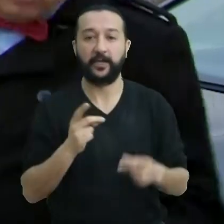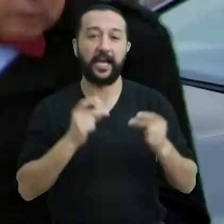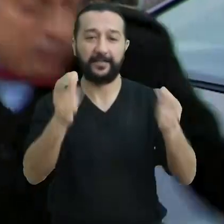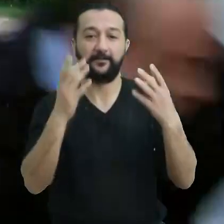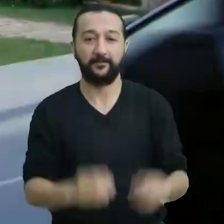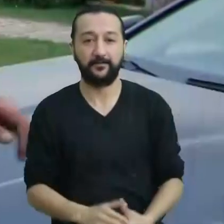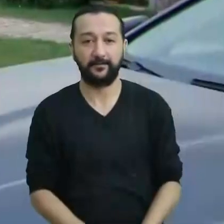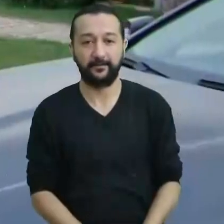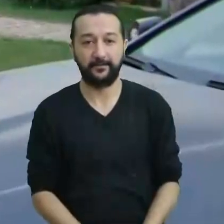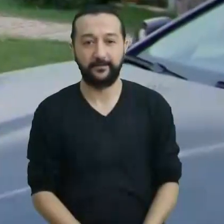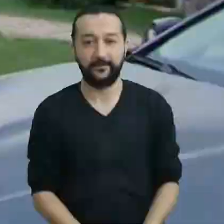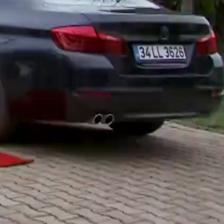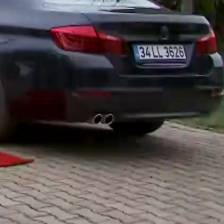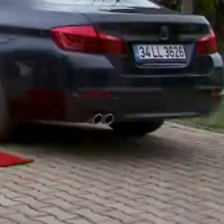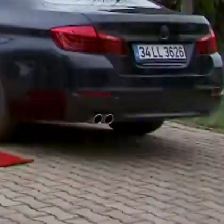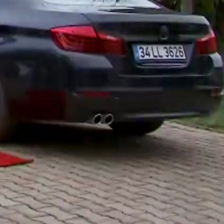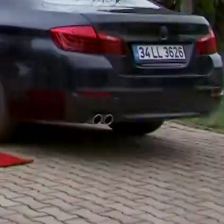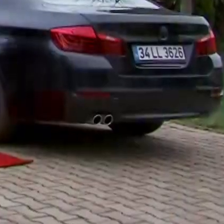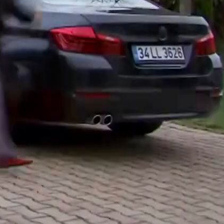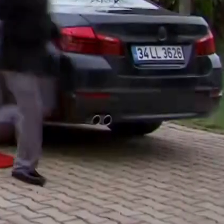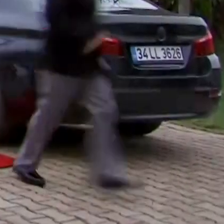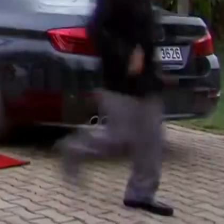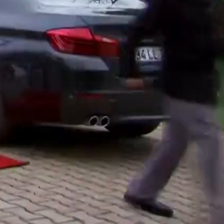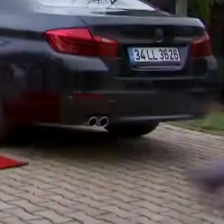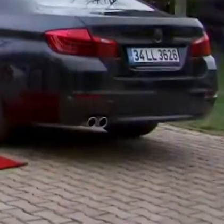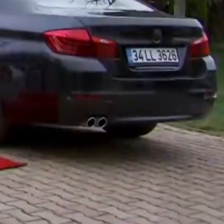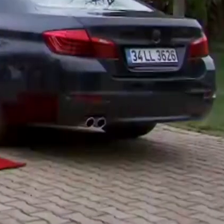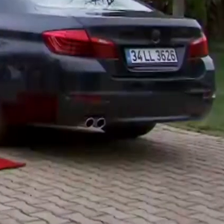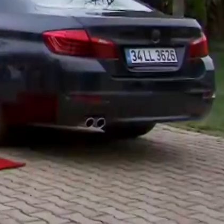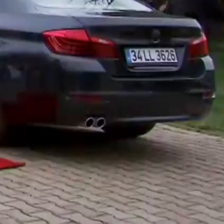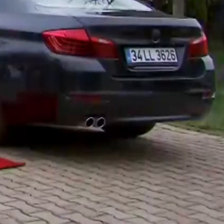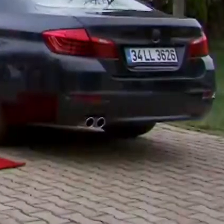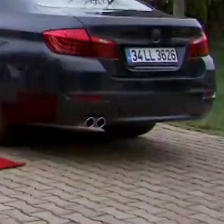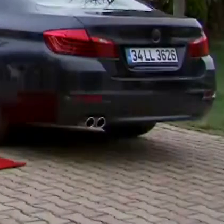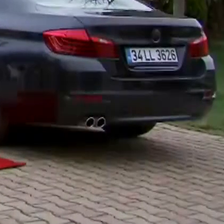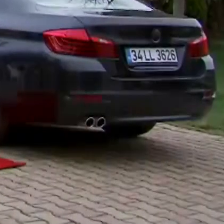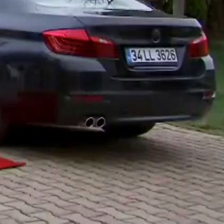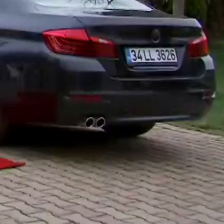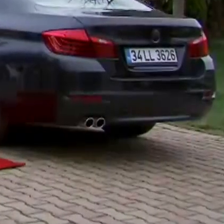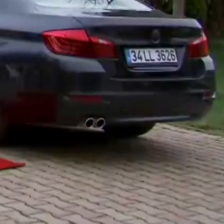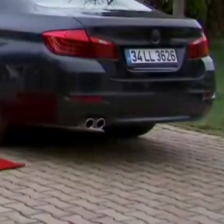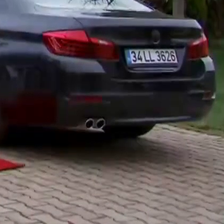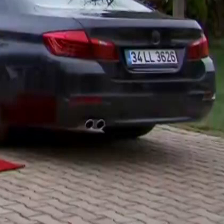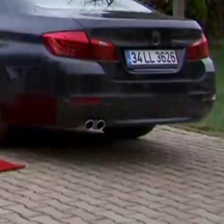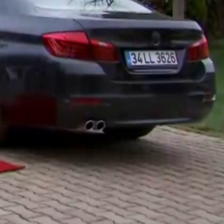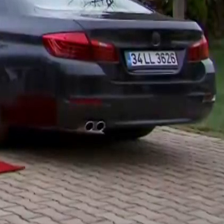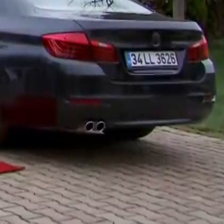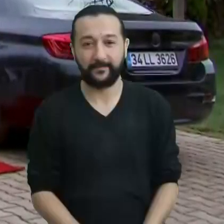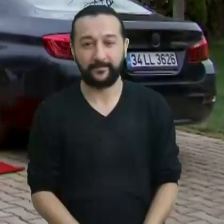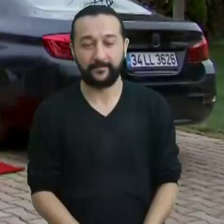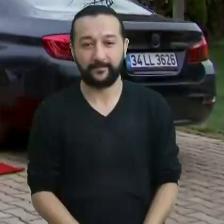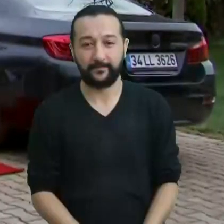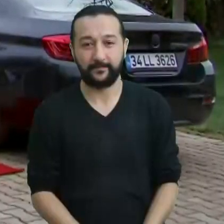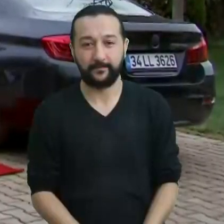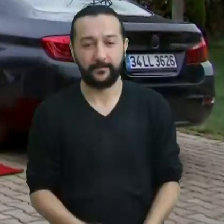kaçacağız. Üçü de farklı yönlere koşuyorlar. Mehmet'in elinde verilen bakşiş geri alınmaz yazılı pankart. Sarp